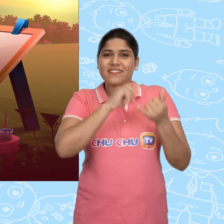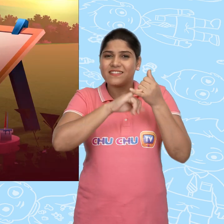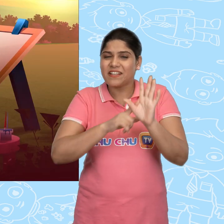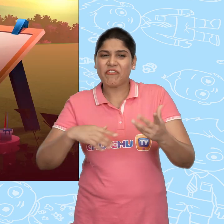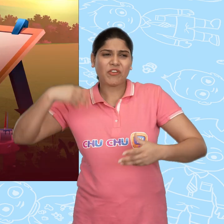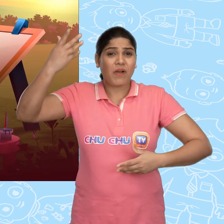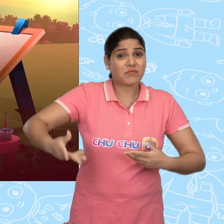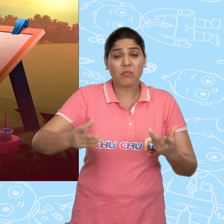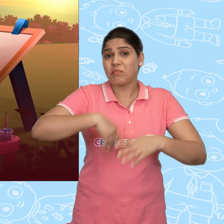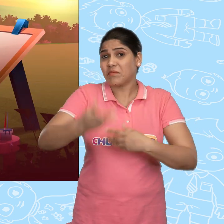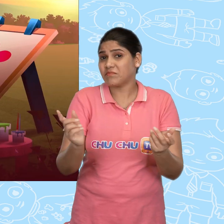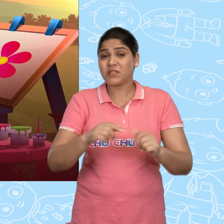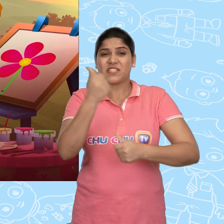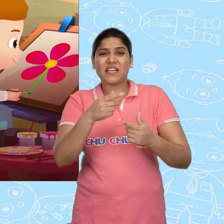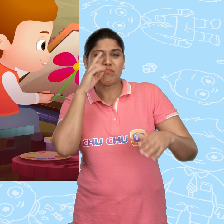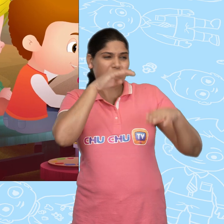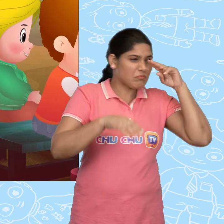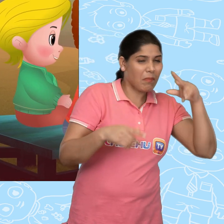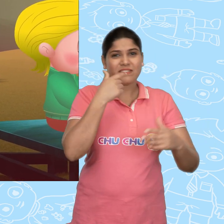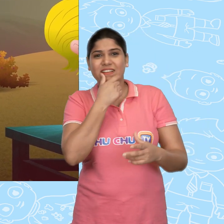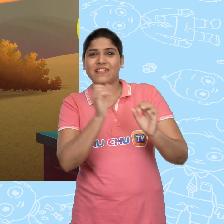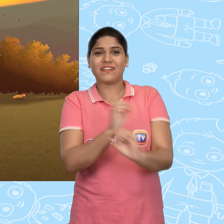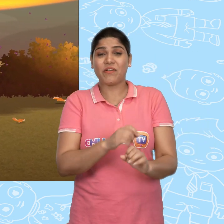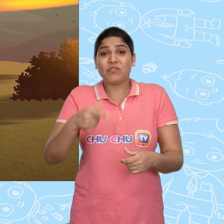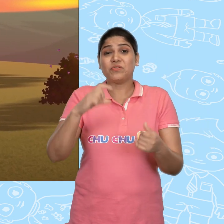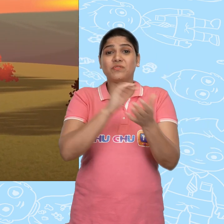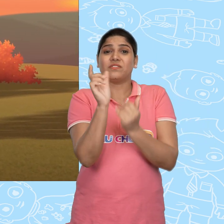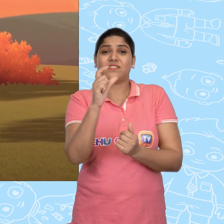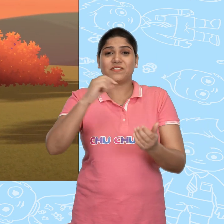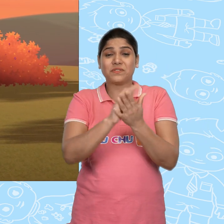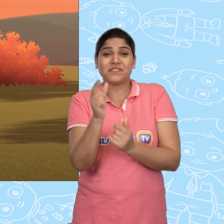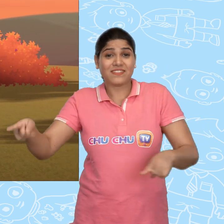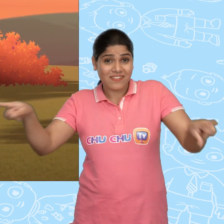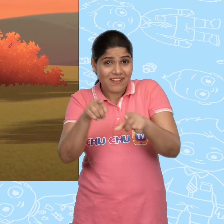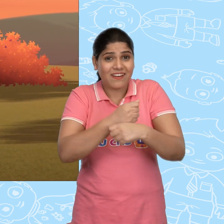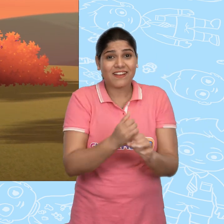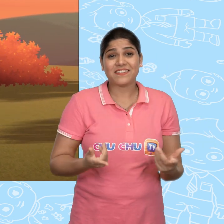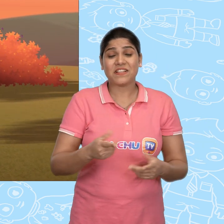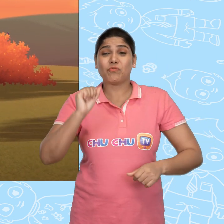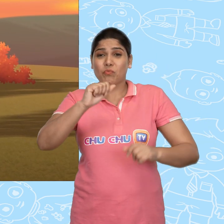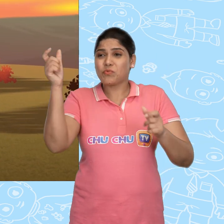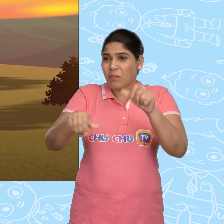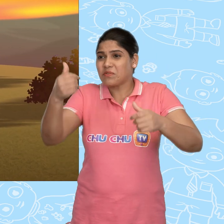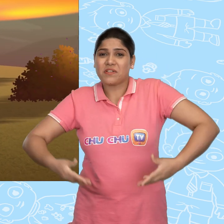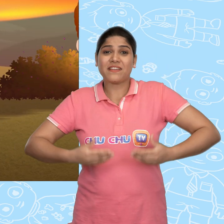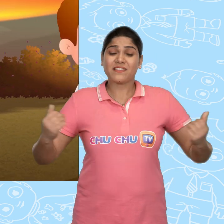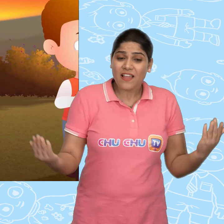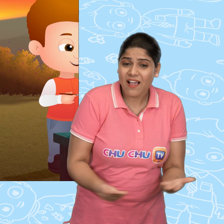कसली ने फिर कभी किसी का मजाक नहीं उड़ाया। वो तो चूचू जैसा बनना चाहता था, दूसरों की